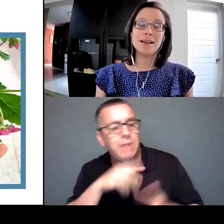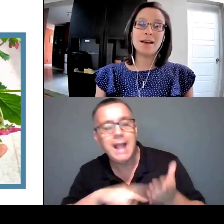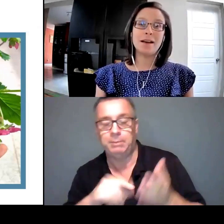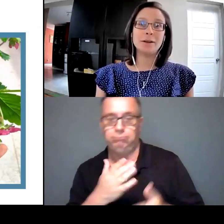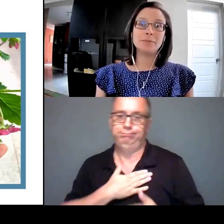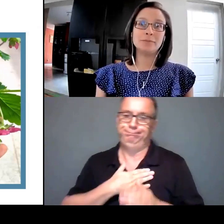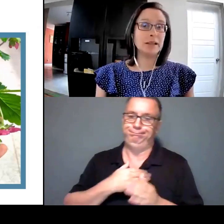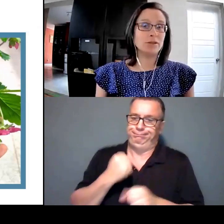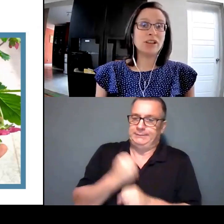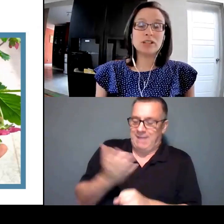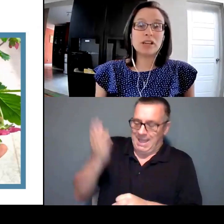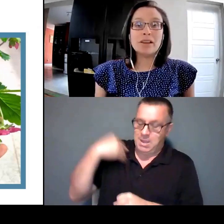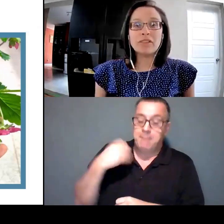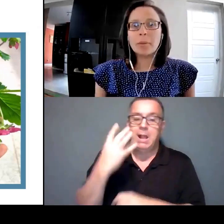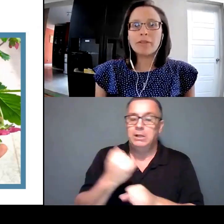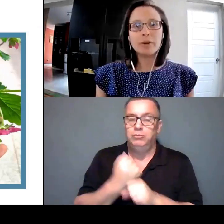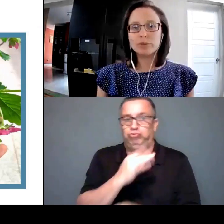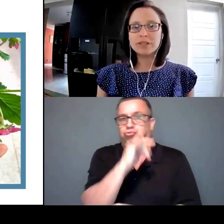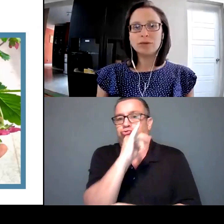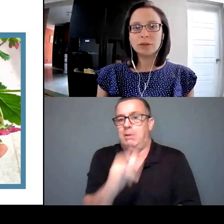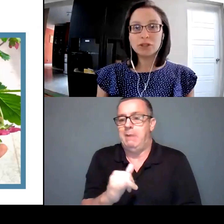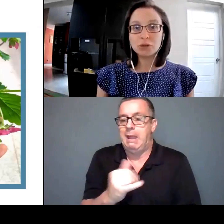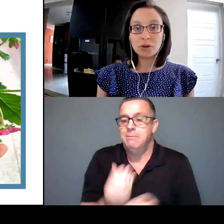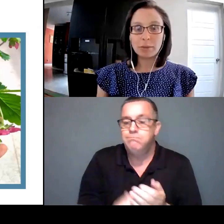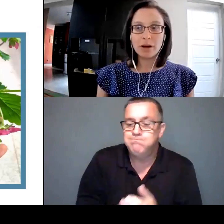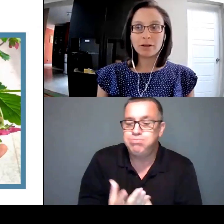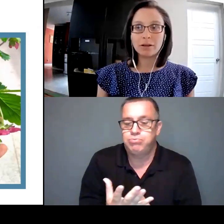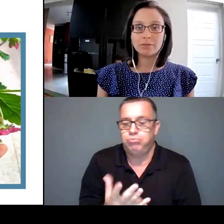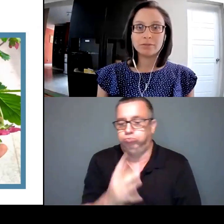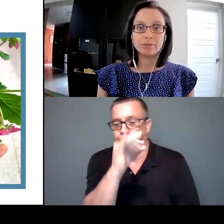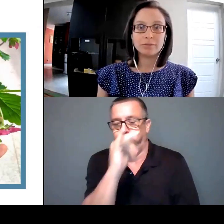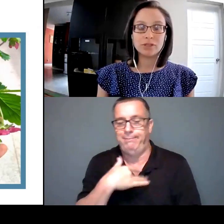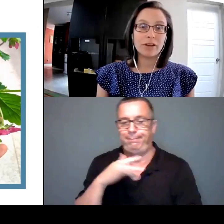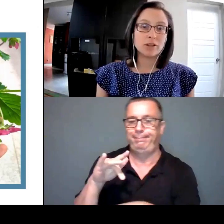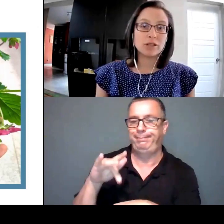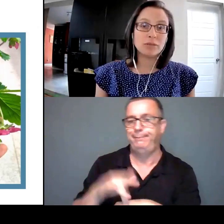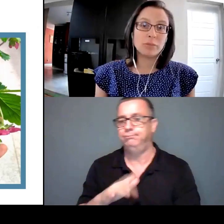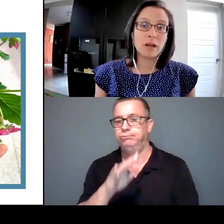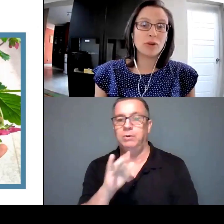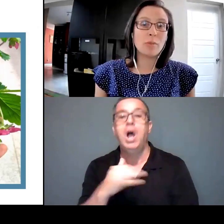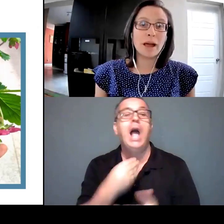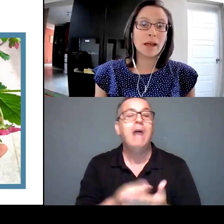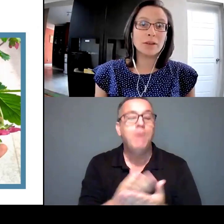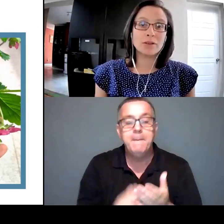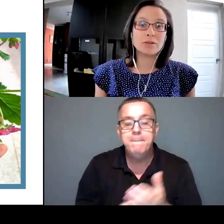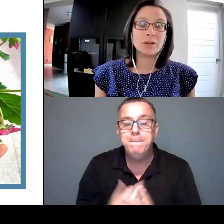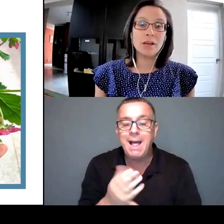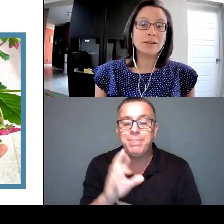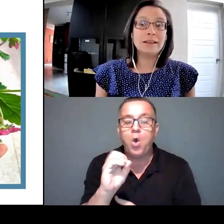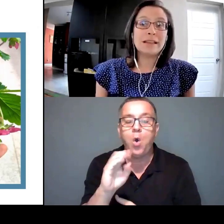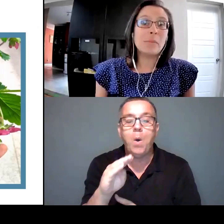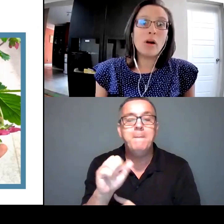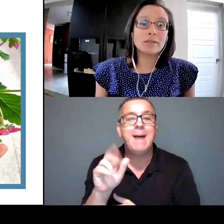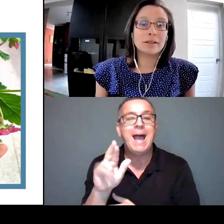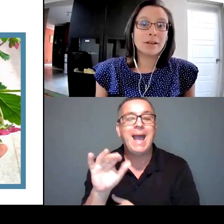années, j'avais jamais vraiment fait pousser de nourriture à part, j'avais acheté une plante de romarin